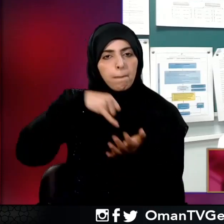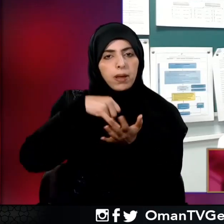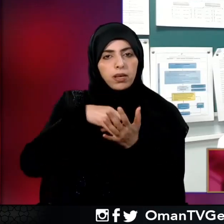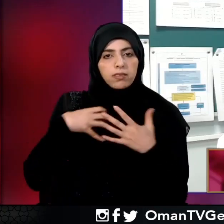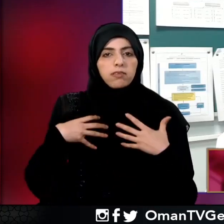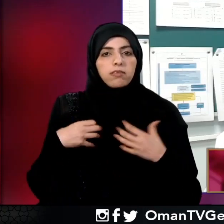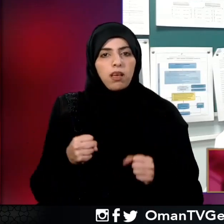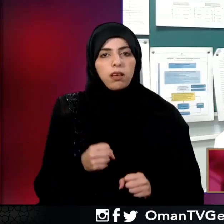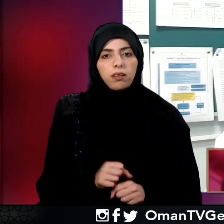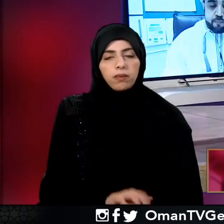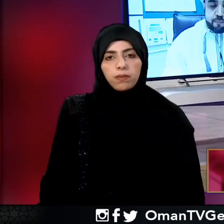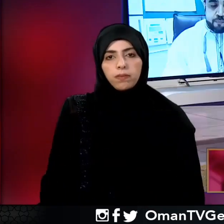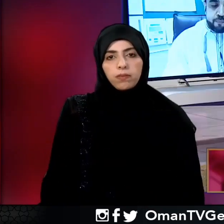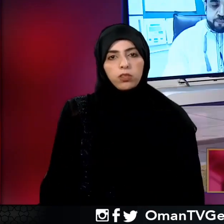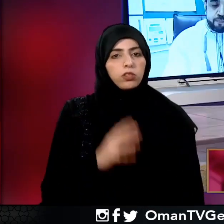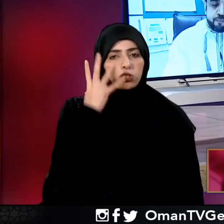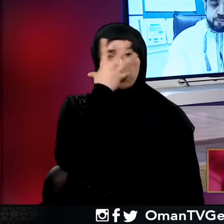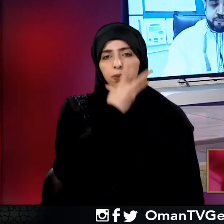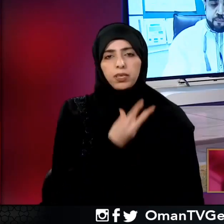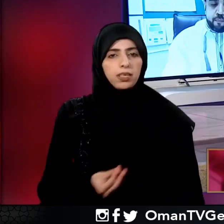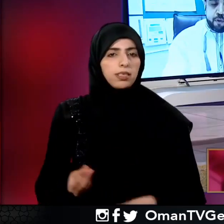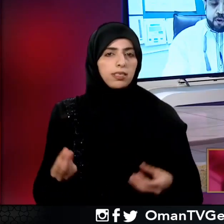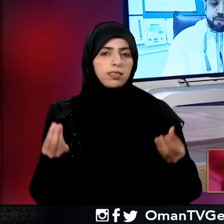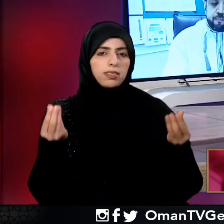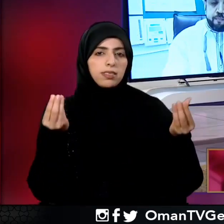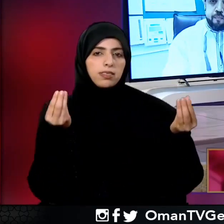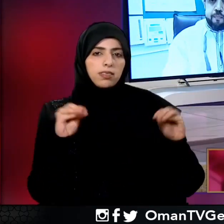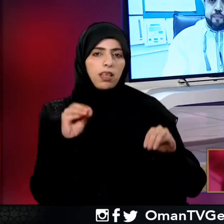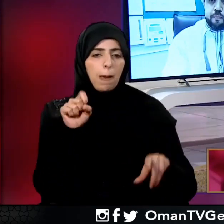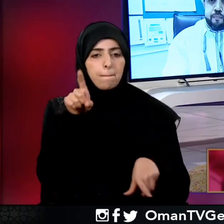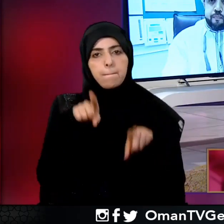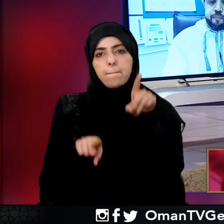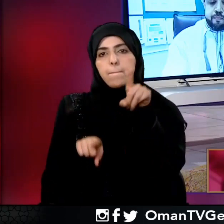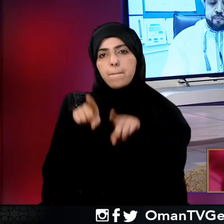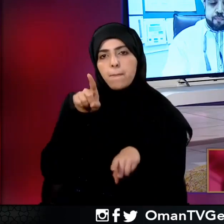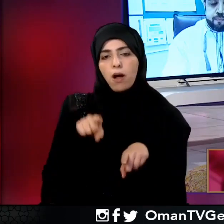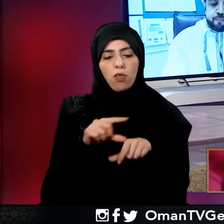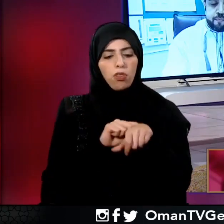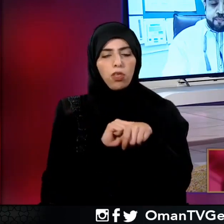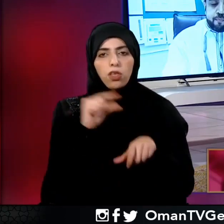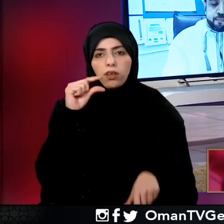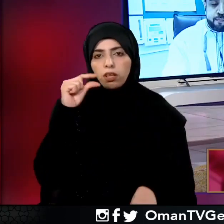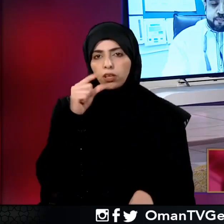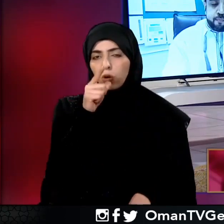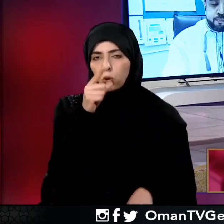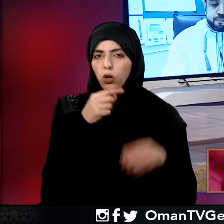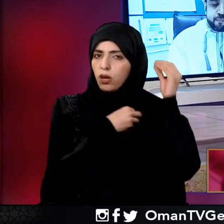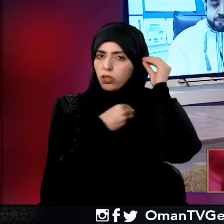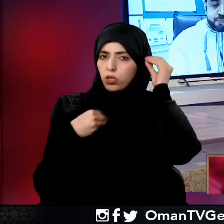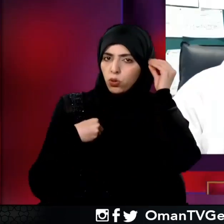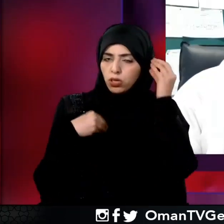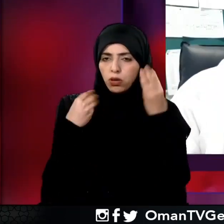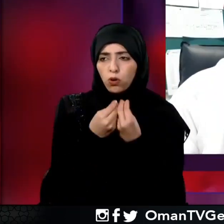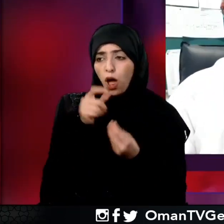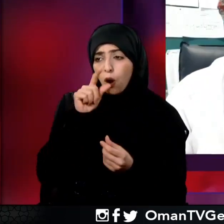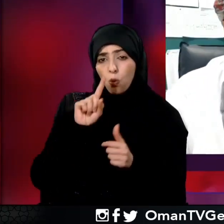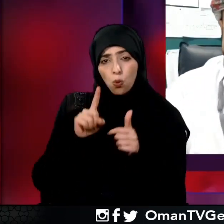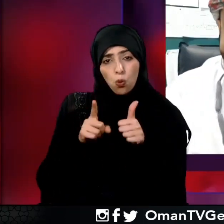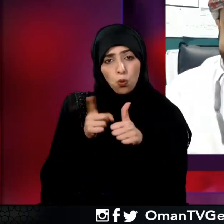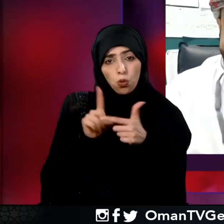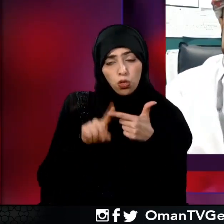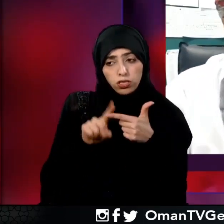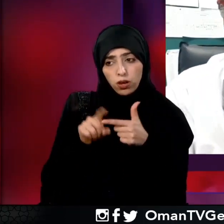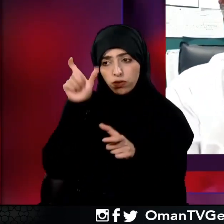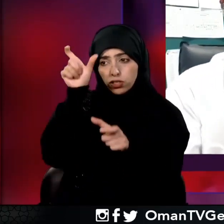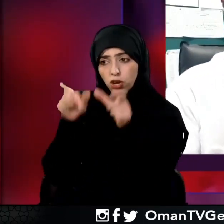الصحية. جميل. طيب دكتور، يعني بعض الأطباء أو بعض المرضى تحديدا أصبح